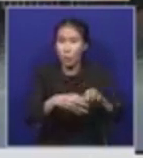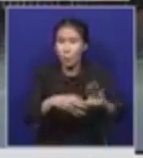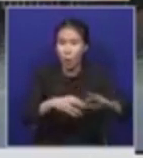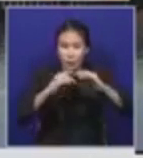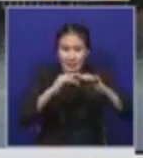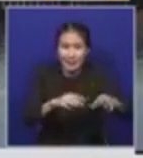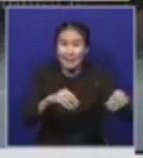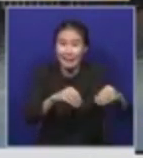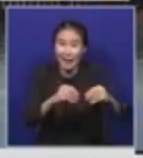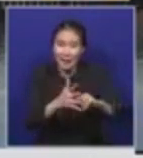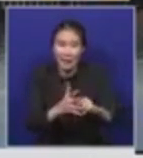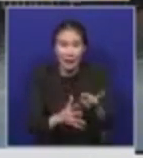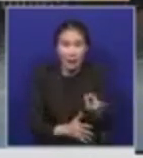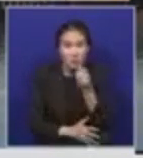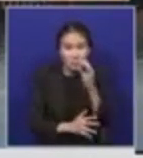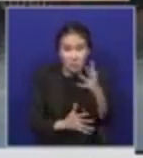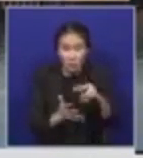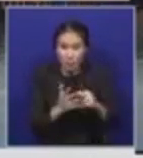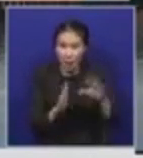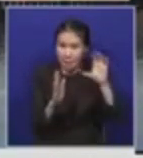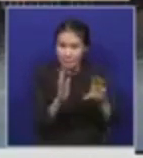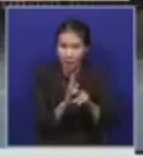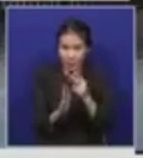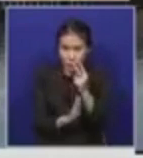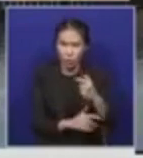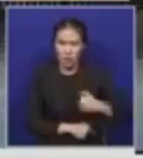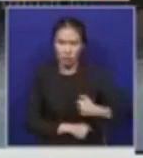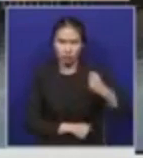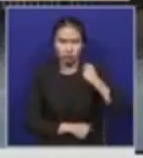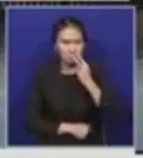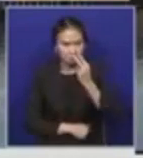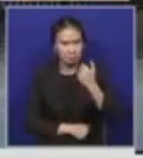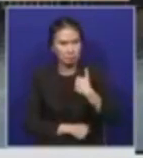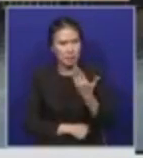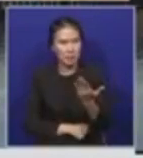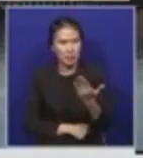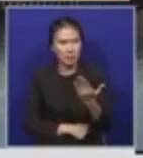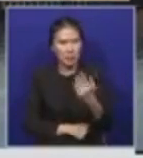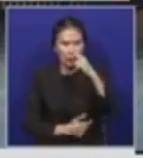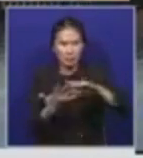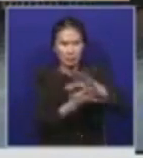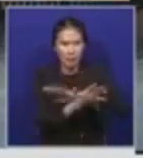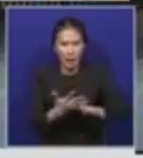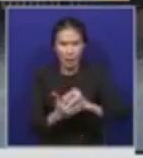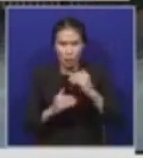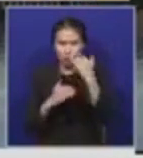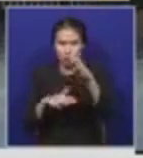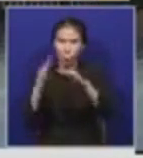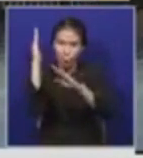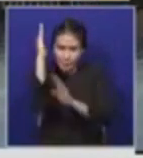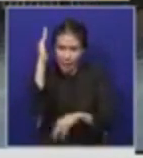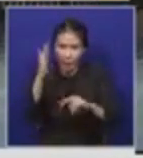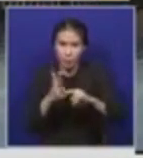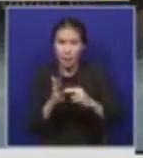ะครับอันนี้ต่างหากครับอันนี้คือความมั่นคงนะครับท่านประธานครับเราส่งไปที่ภาคใต้9ตันนะ